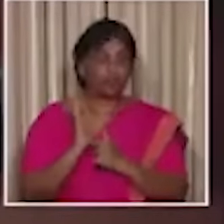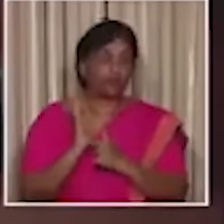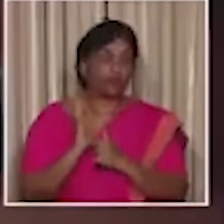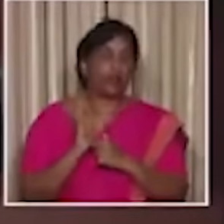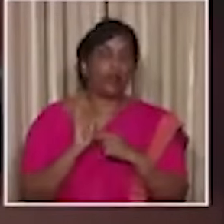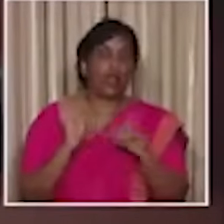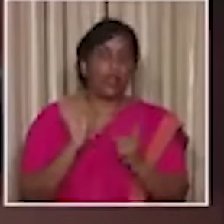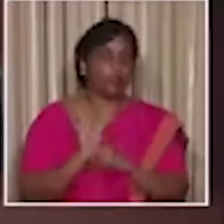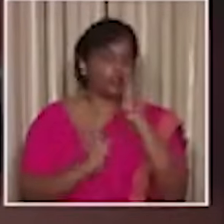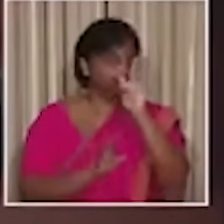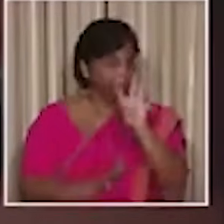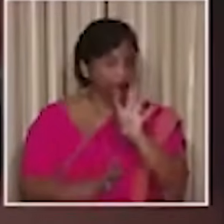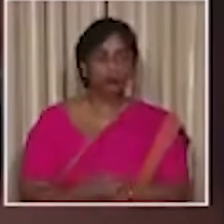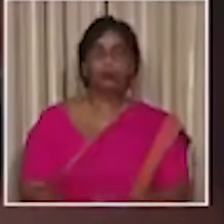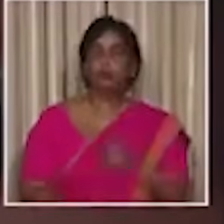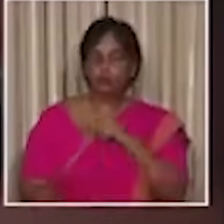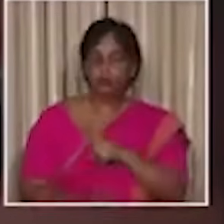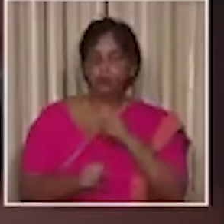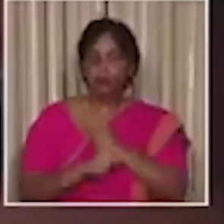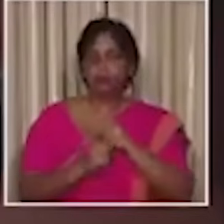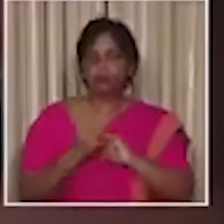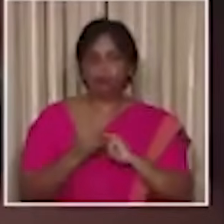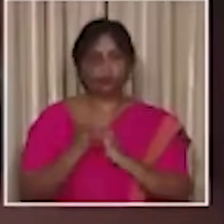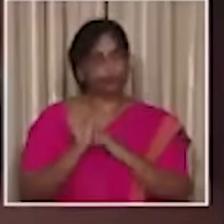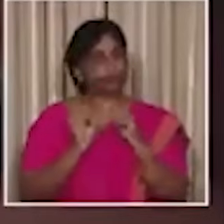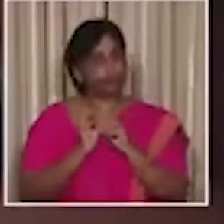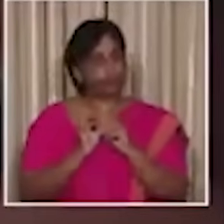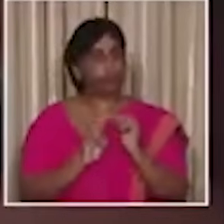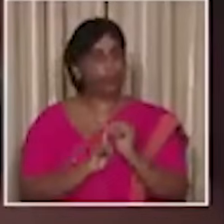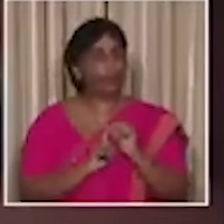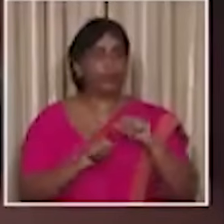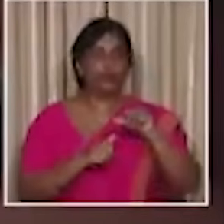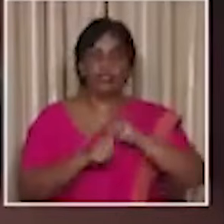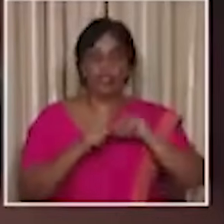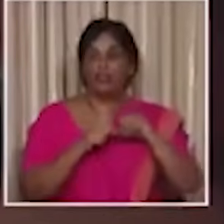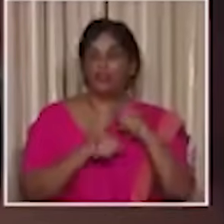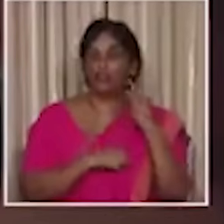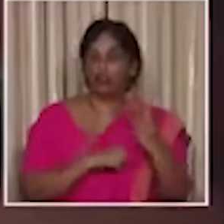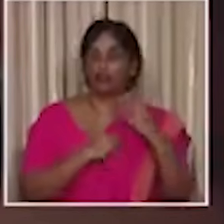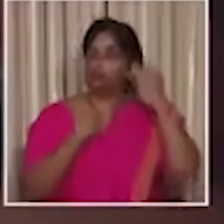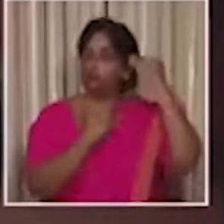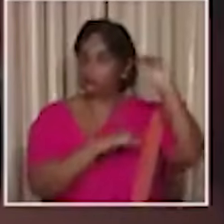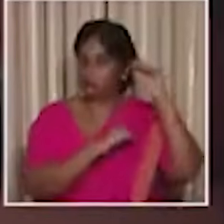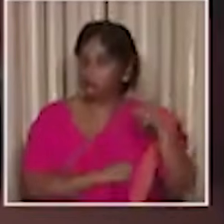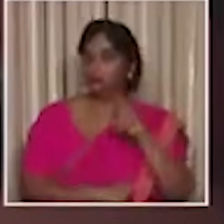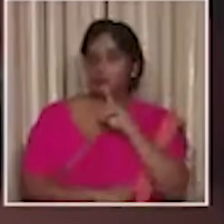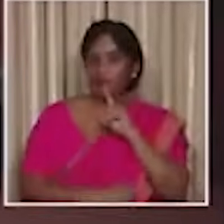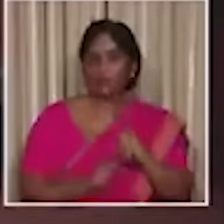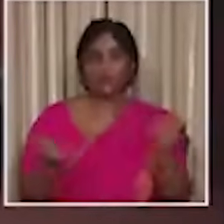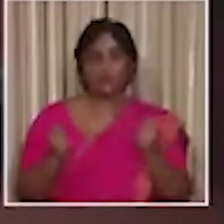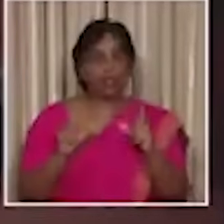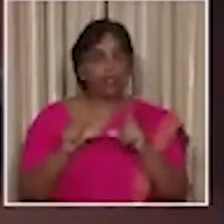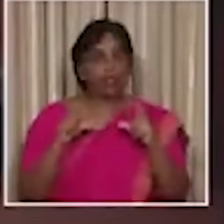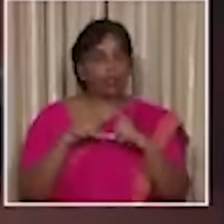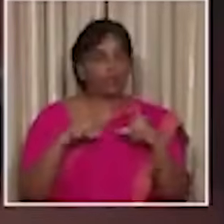බව අනාවරණය වුණා. මේ අතර GSMB ආයතනයේ පෞද්ගලික සමාගම් තුනකින් මේවා අපනයනට යයි සඳහන් කරමින් වෙළඳ බලපත්‍ර